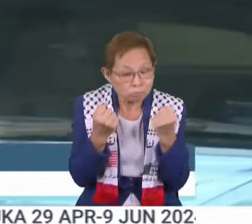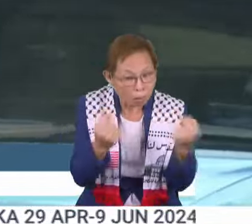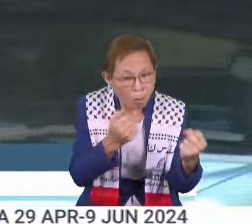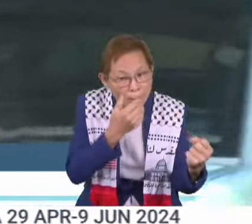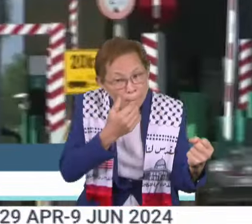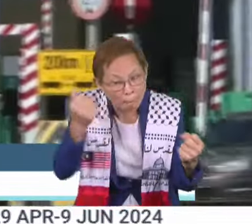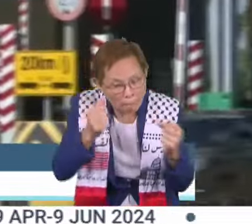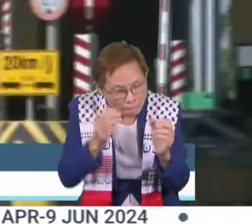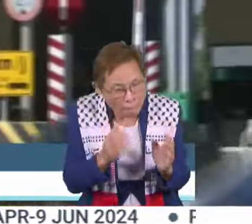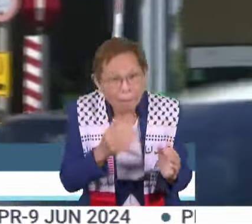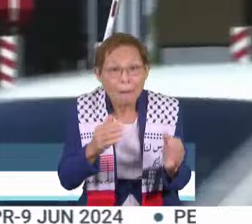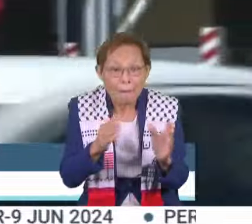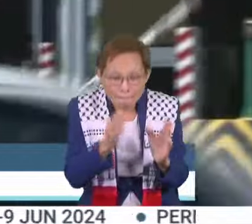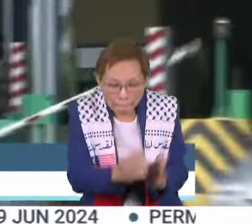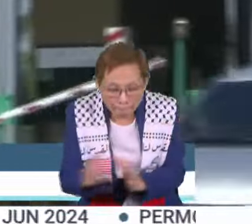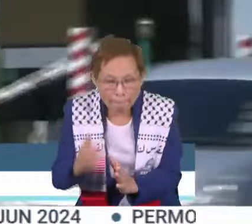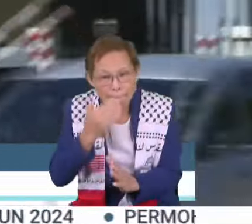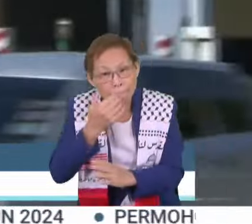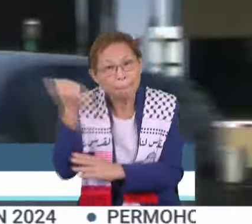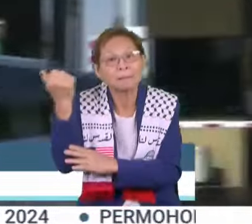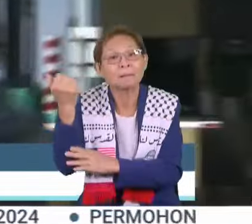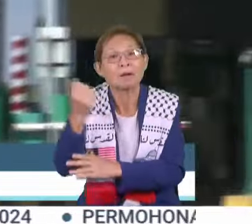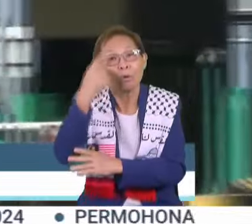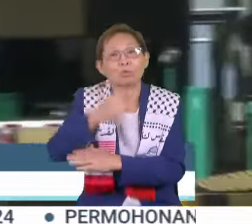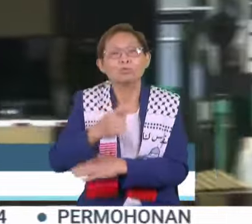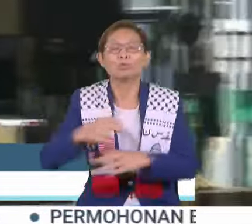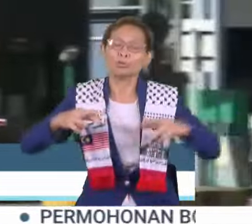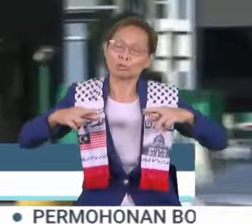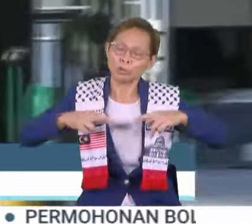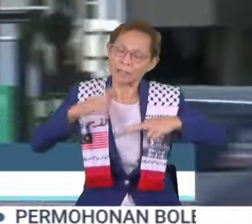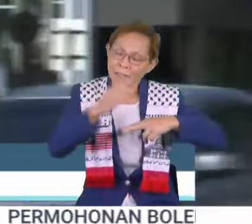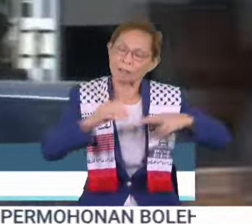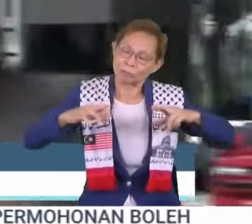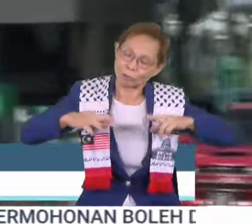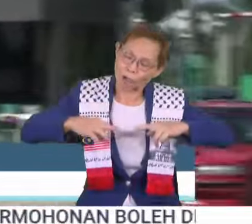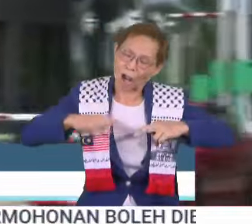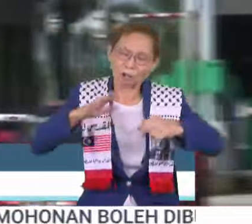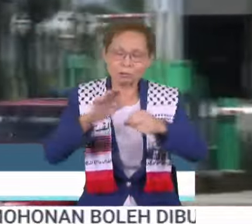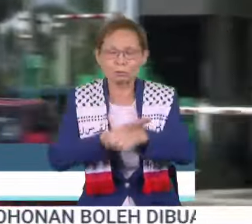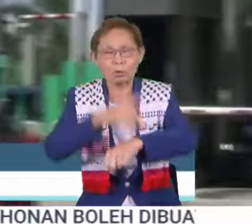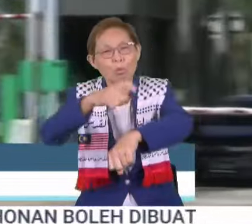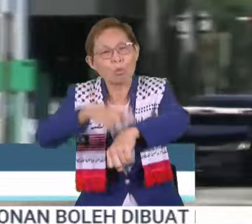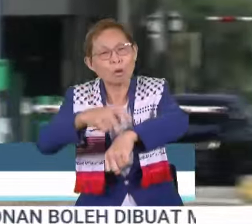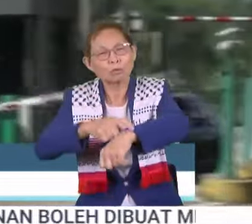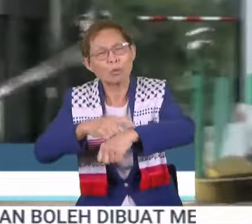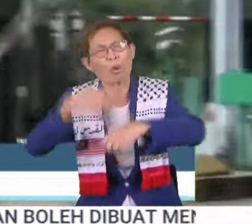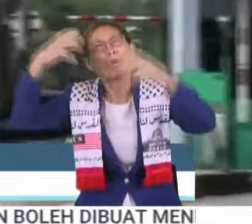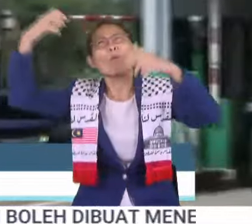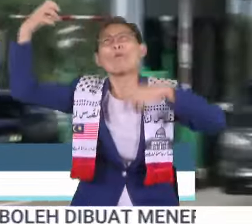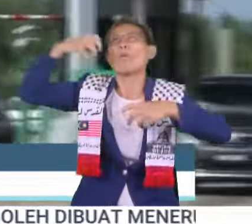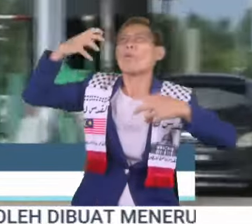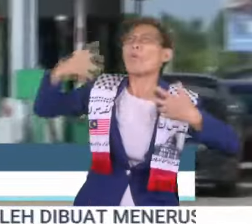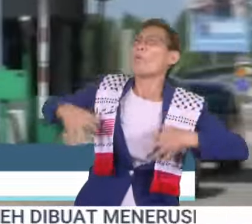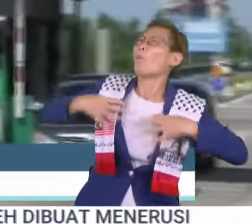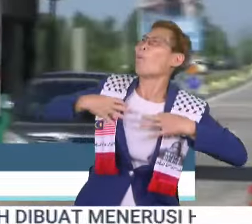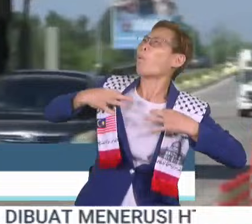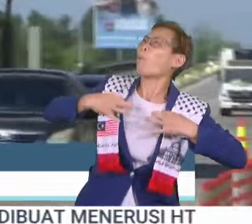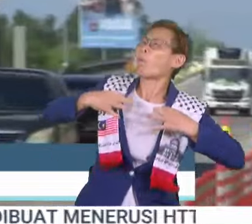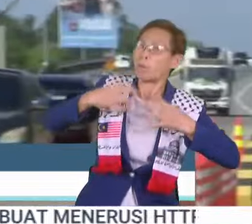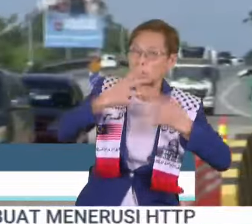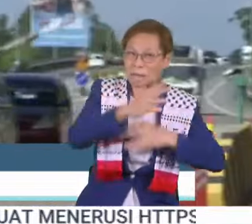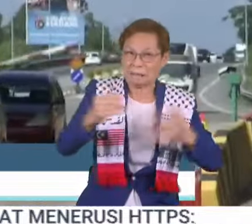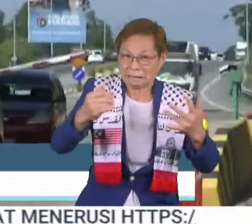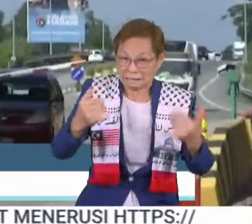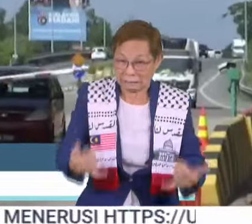dengan lebih baik, di mana dalam mendapatkan rehat yang secukupnya, terutamanya pada waktu panas pada musim dan